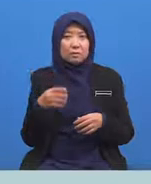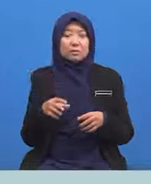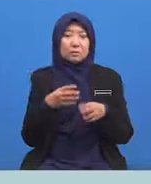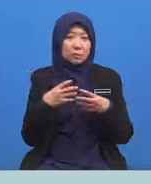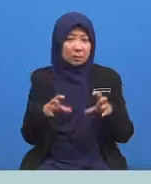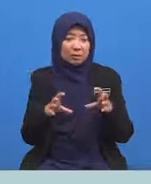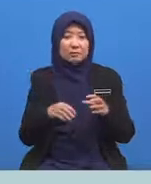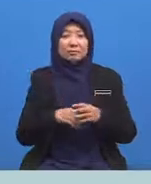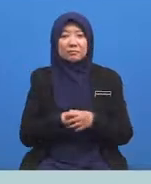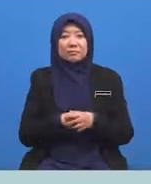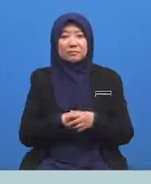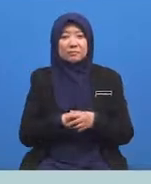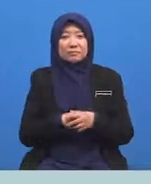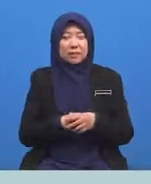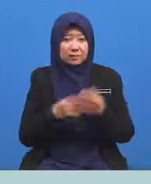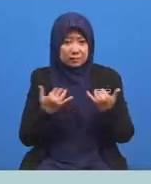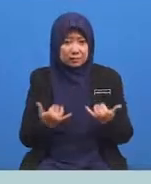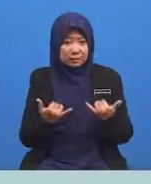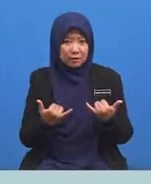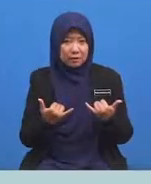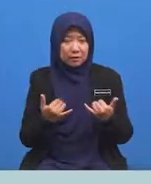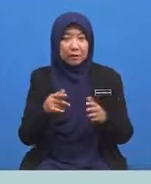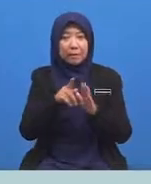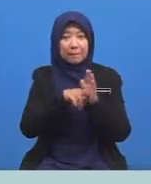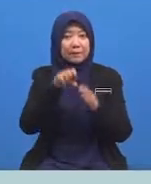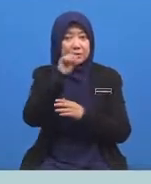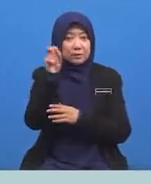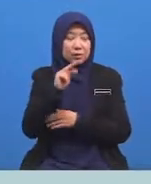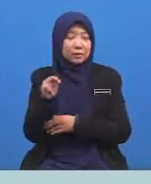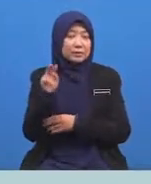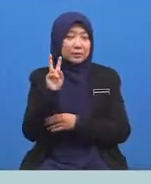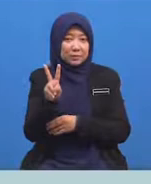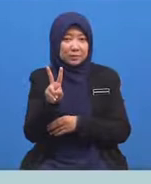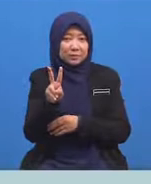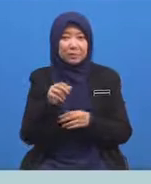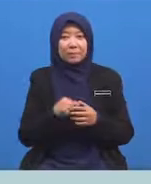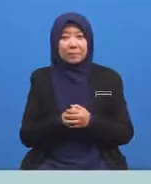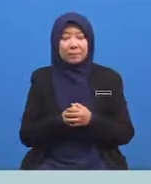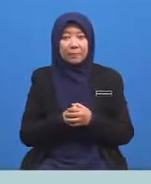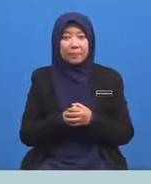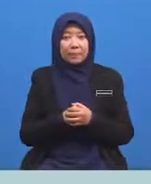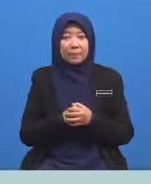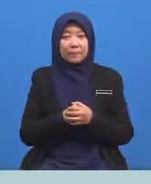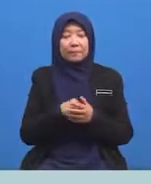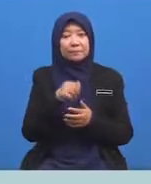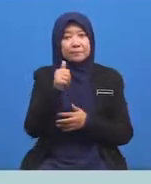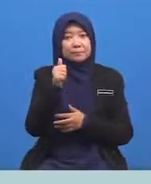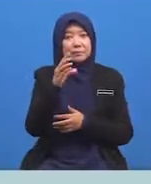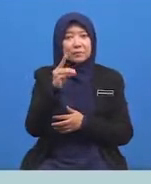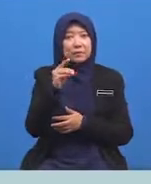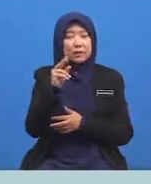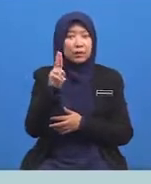panas dapat melarutkan gula dengan lebih cepat. Sekarang, kita ke persoalan yang kedua,